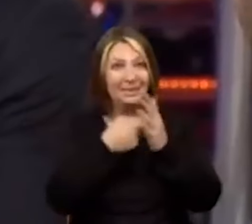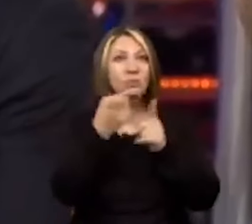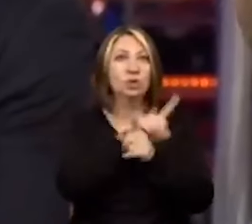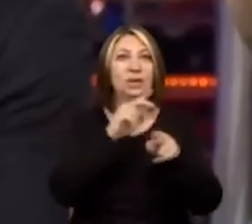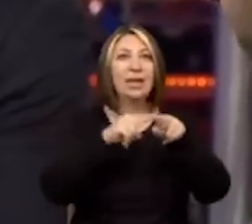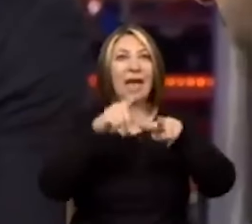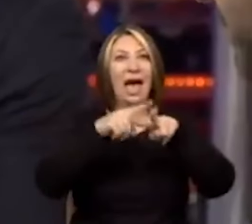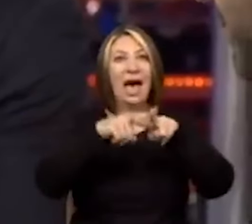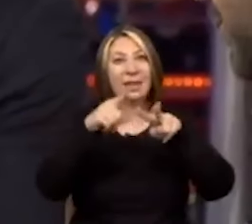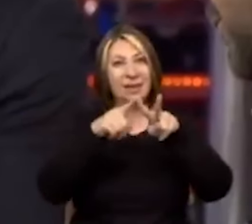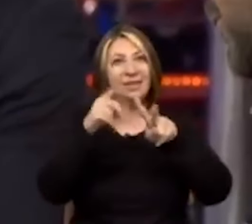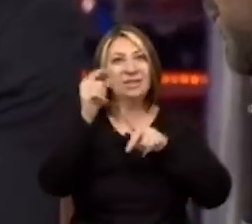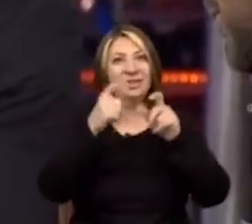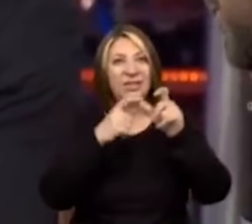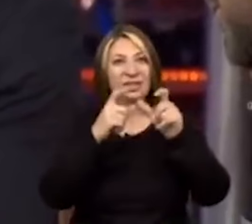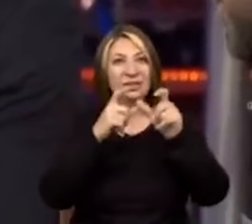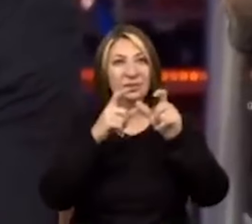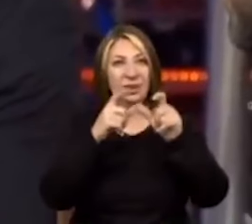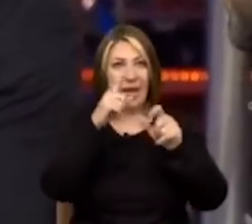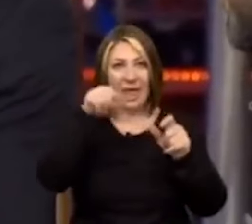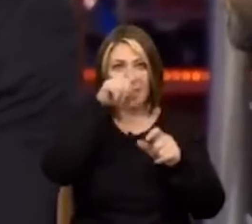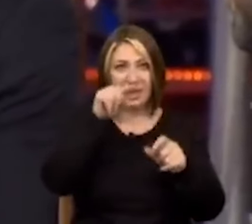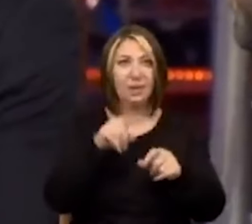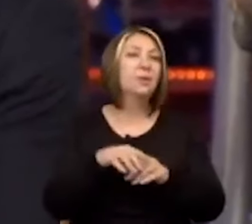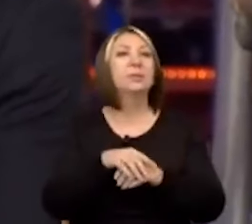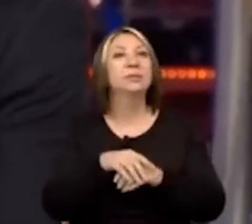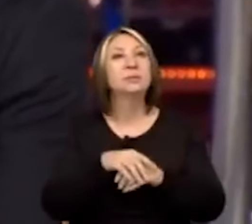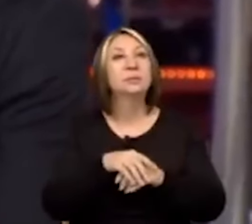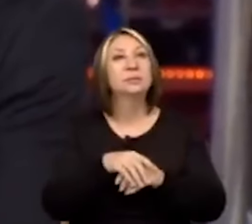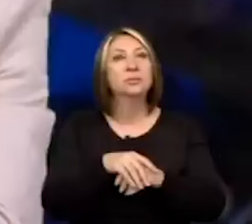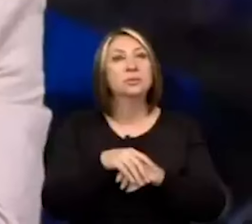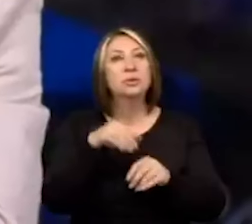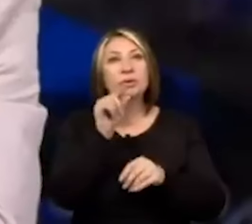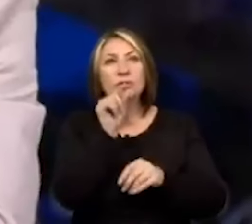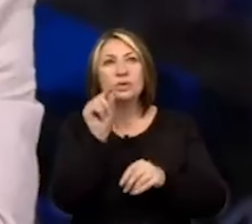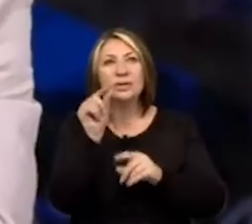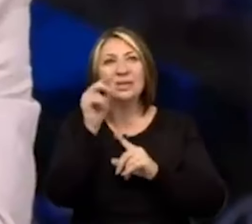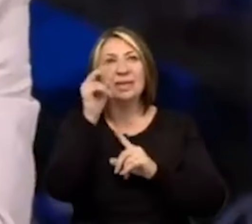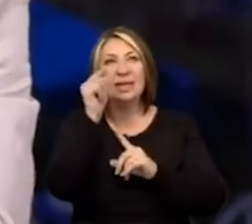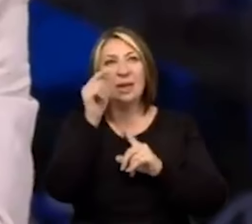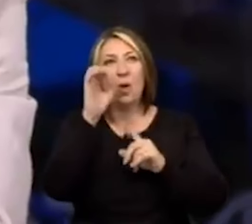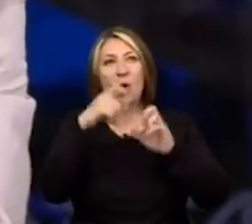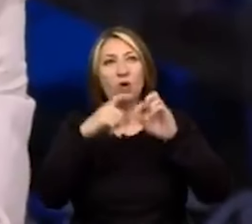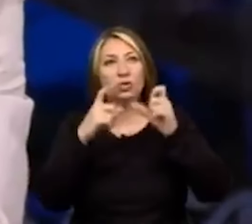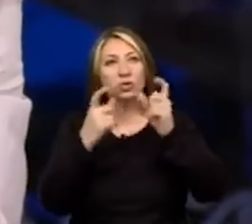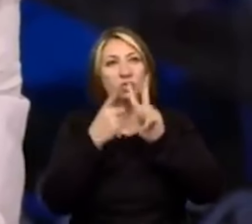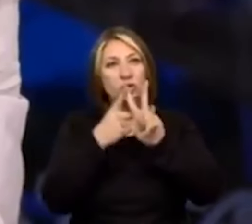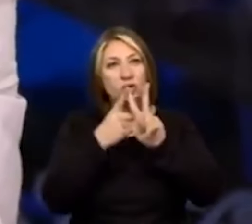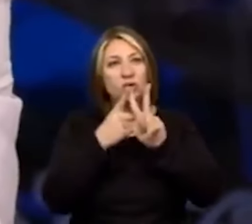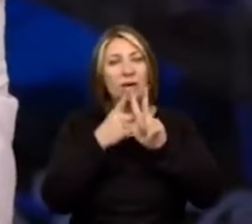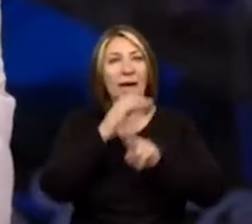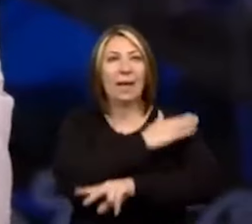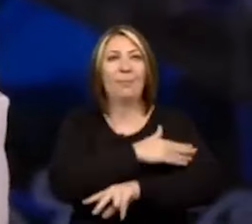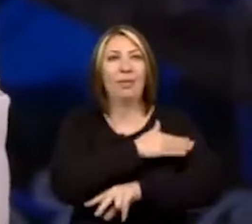Kaan İşçil. Evet. Et Kaan İşçil. Et Kaan İşçil. Evet. Söyle baba. Küçük harflerle İ Orcun Kaptan. İ